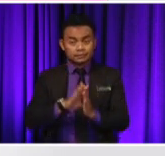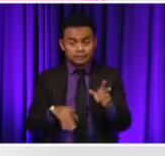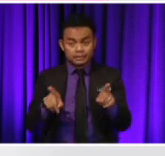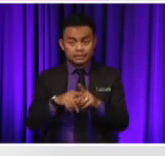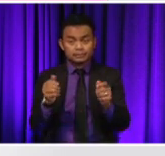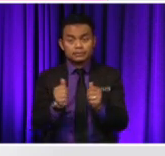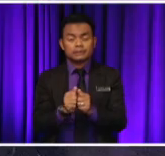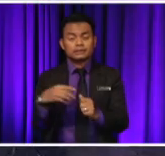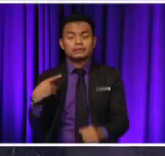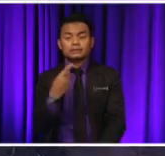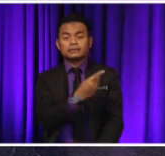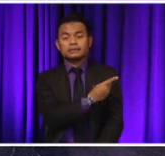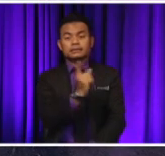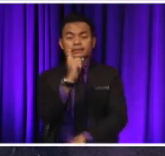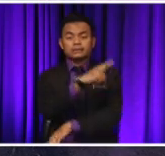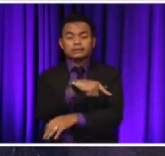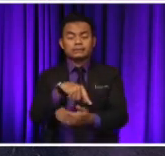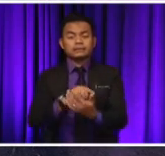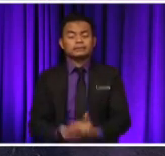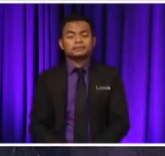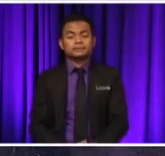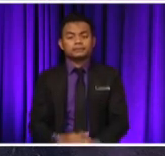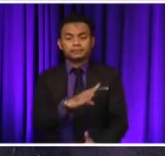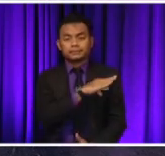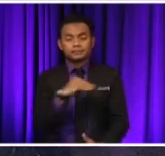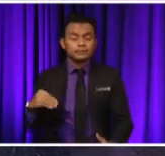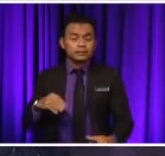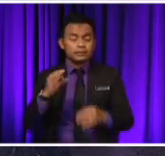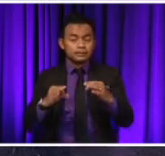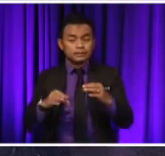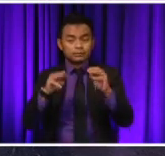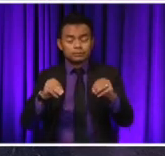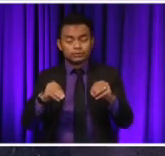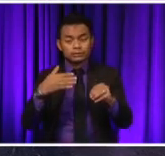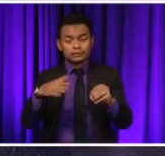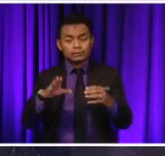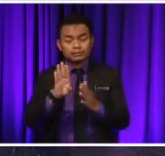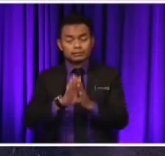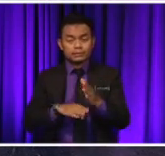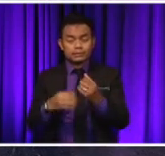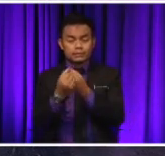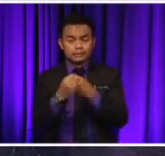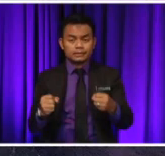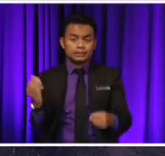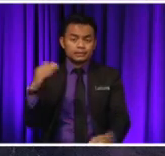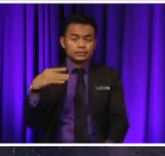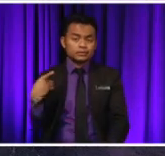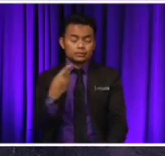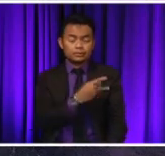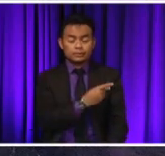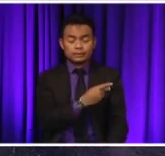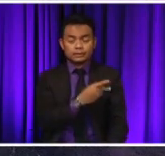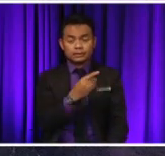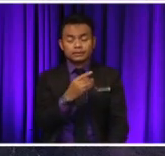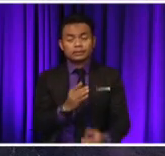hari ini dan kalau murid-mudahan juga di rumah marilah kita saya pas dekat juga untuk